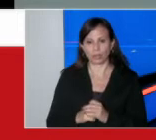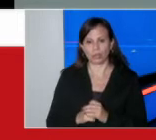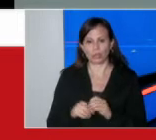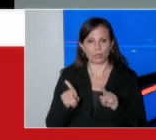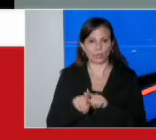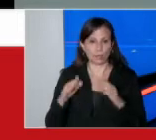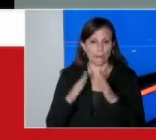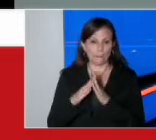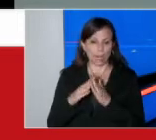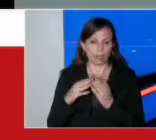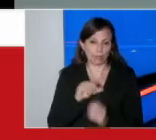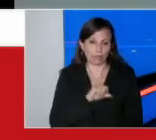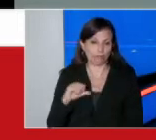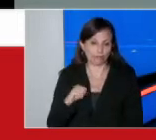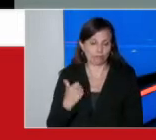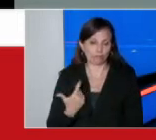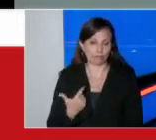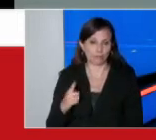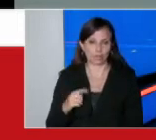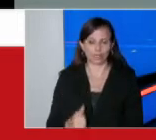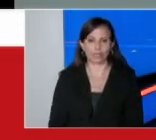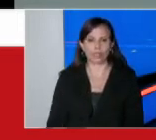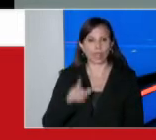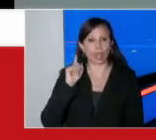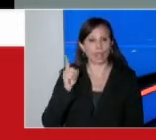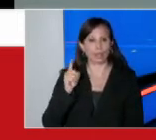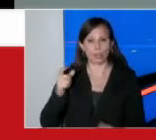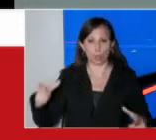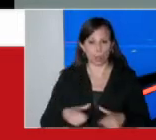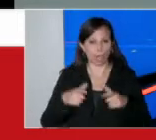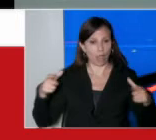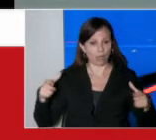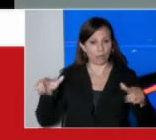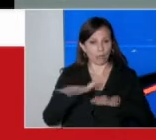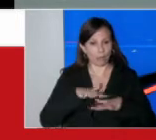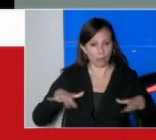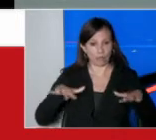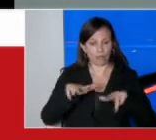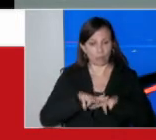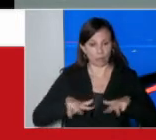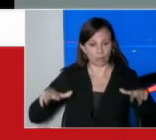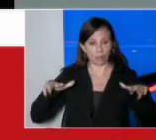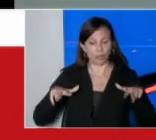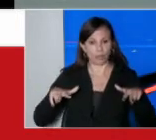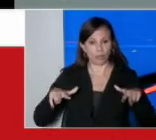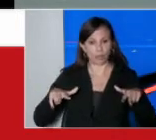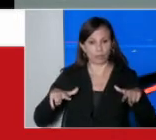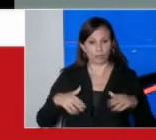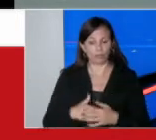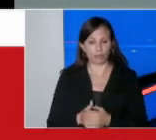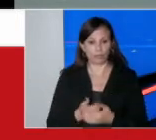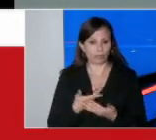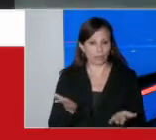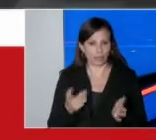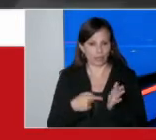כמו בית כל בית אחר, אבל במרחבים הציבוריים של בתי אבות, אין